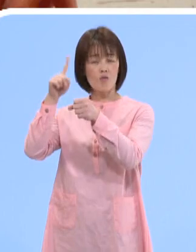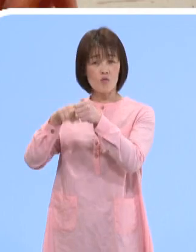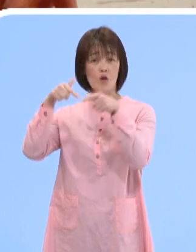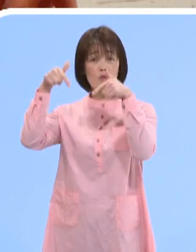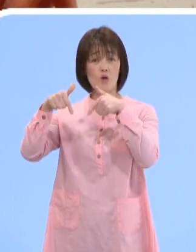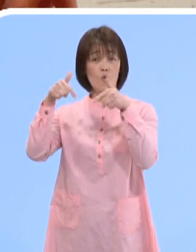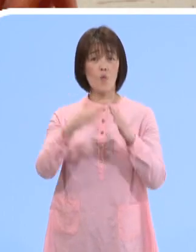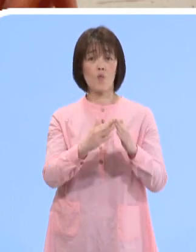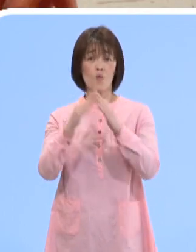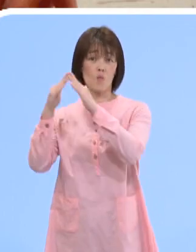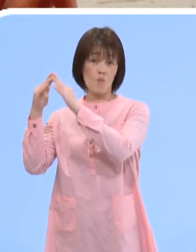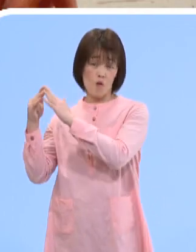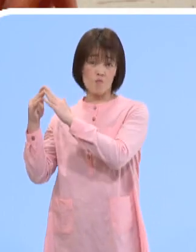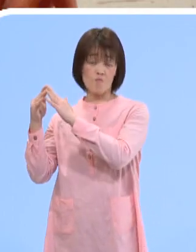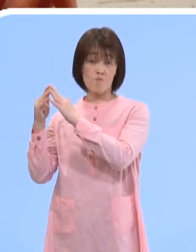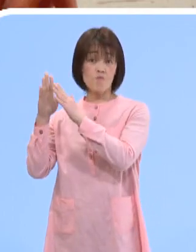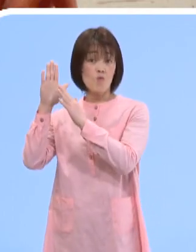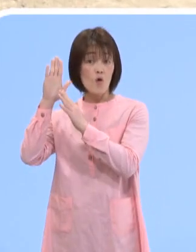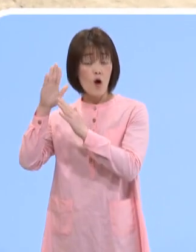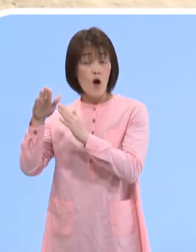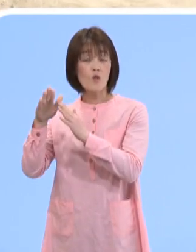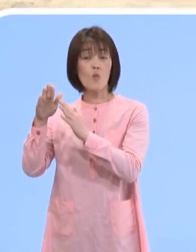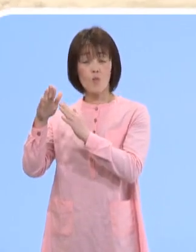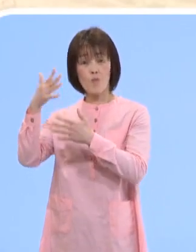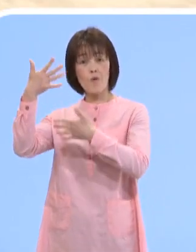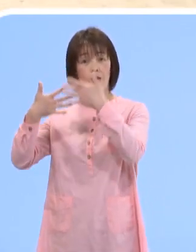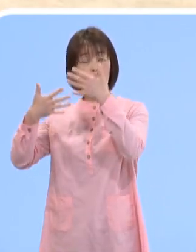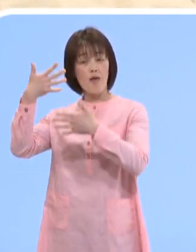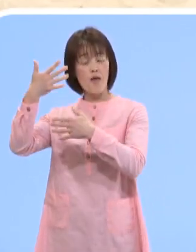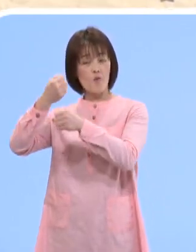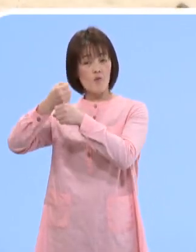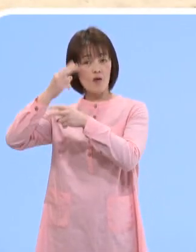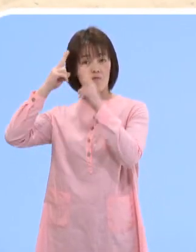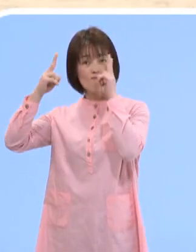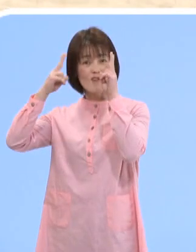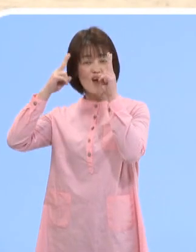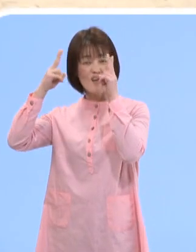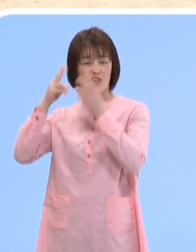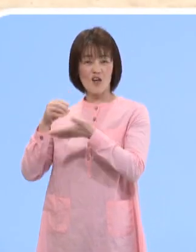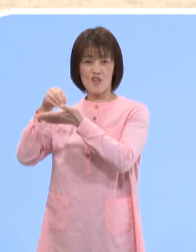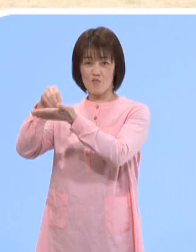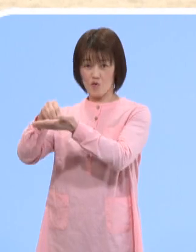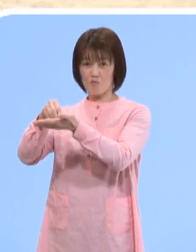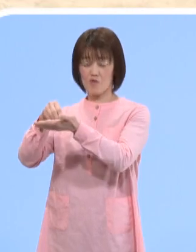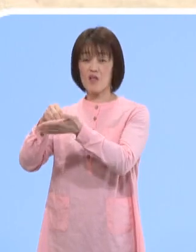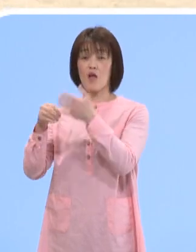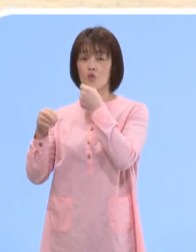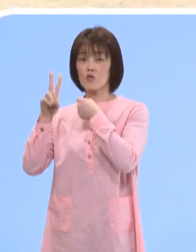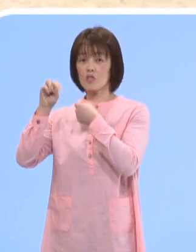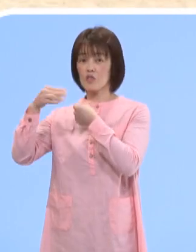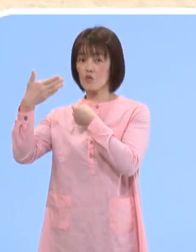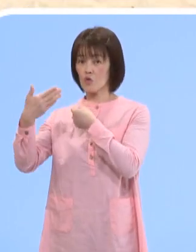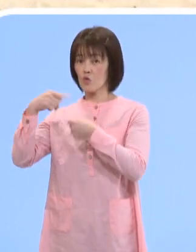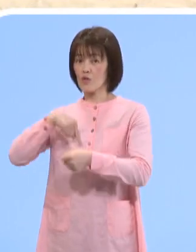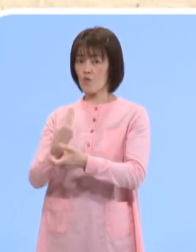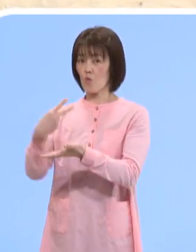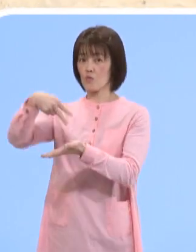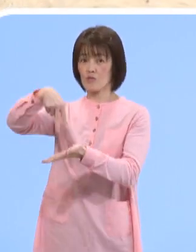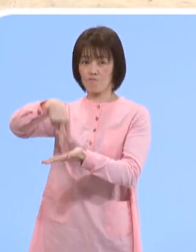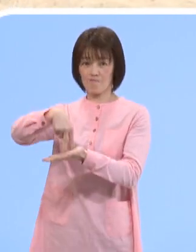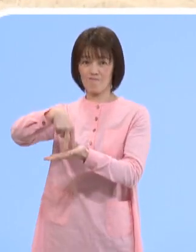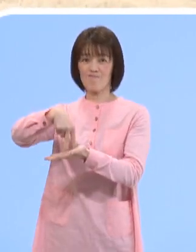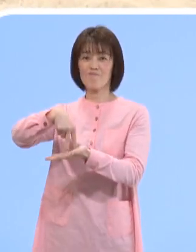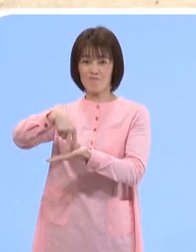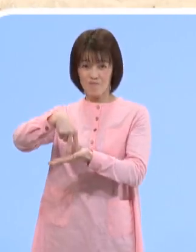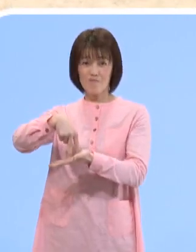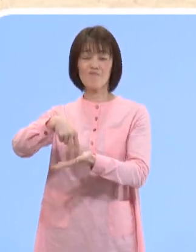学のため京都へ。その後京都で映像制作会社に就職し、29歳で独立。